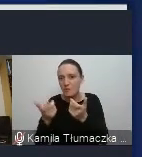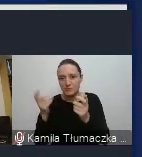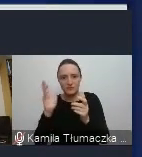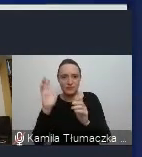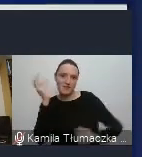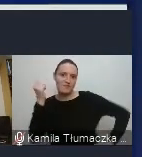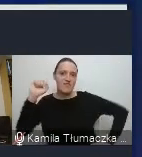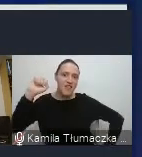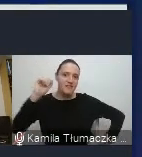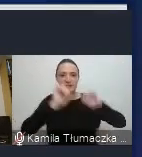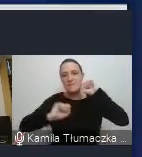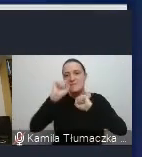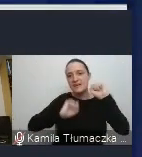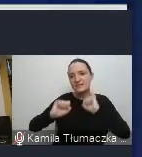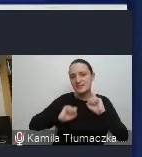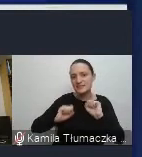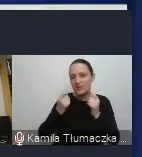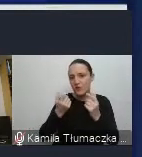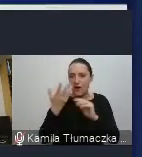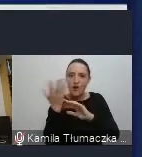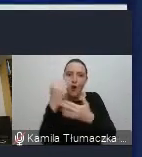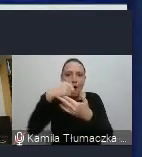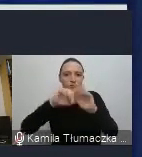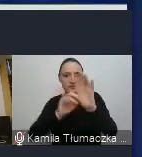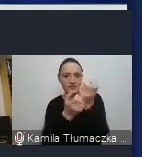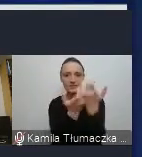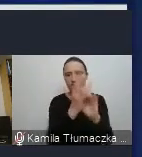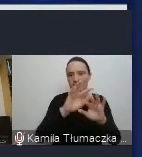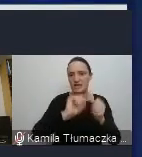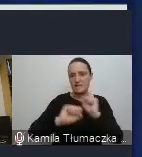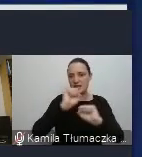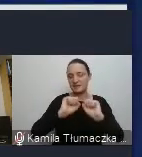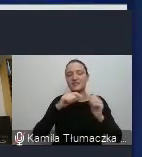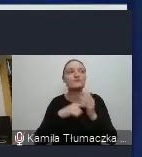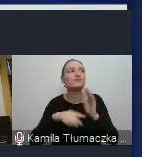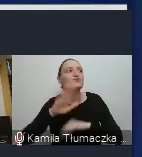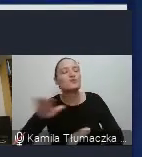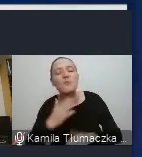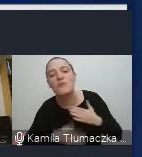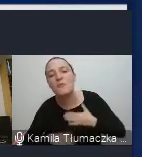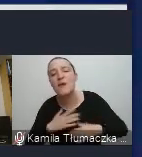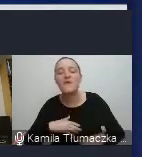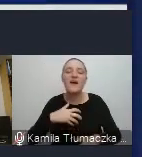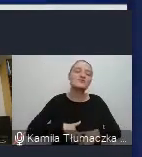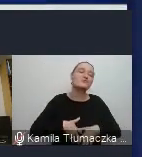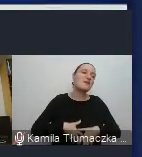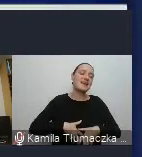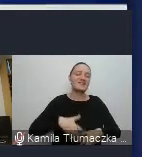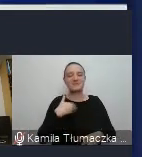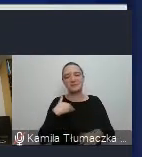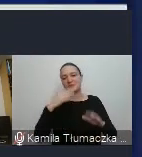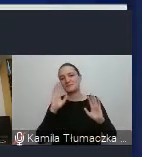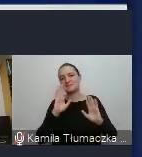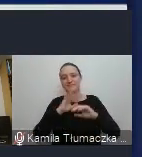zrobić albo gimnastykę rączek. Naprawdę dzieciom się bardzo to podobało, było śmiechu co niemiara.